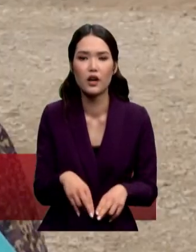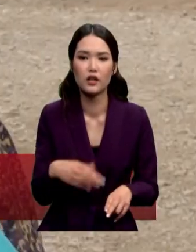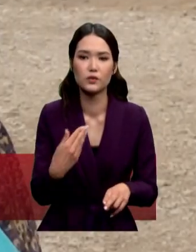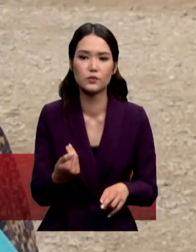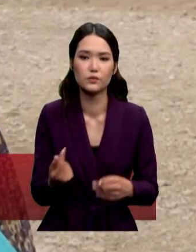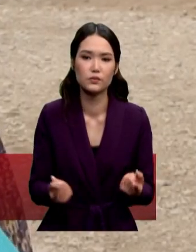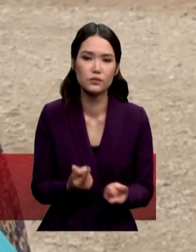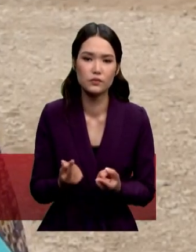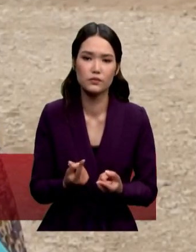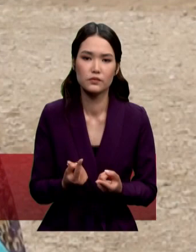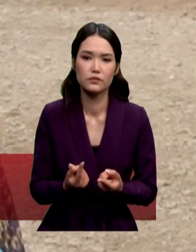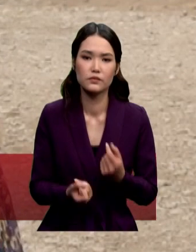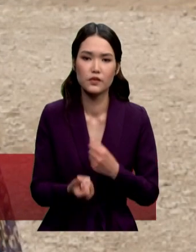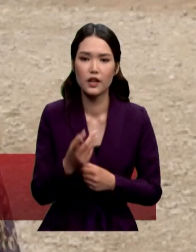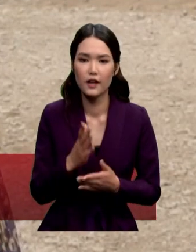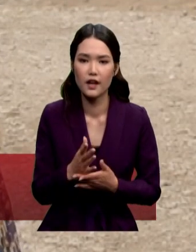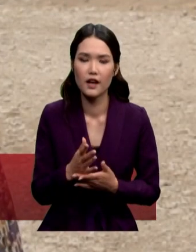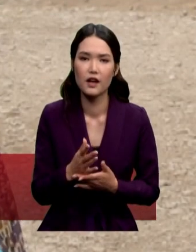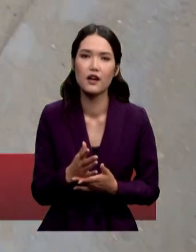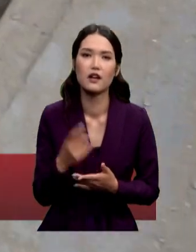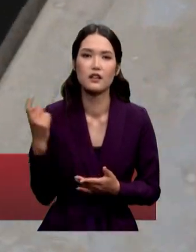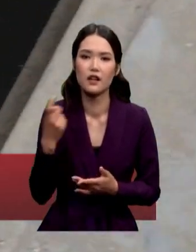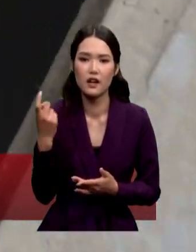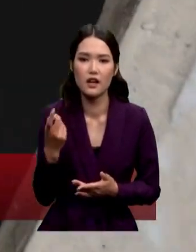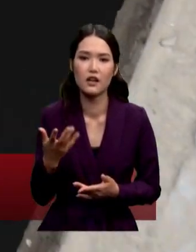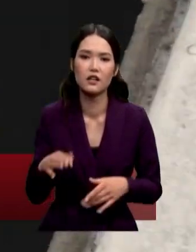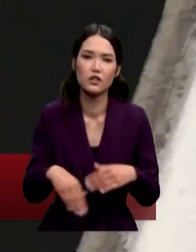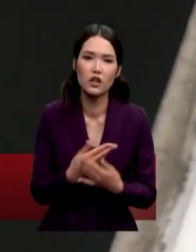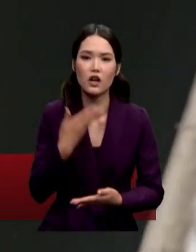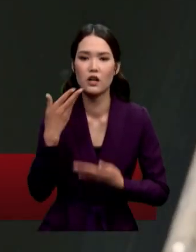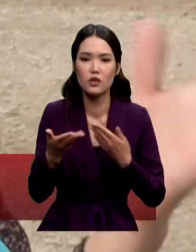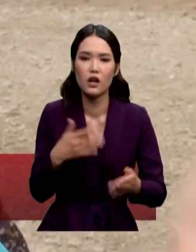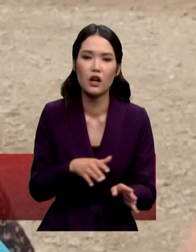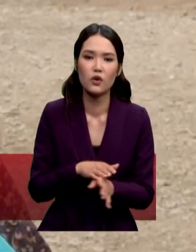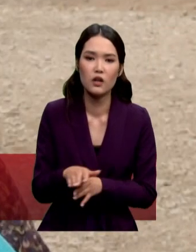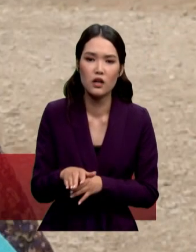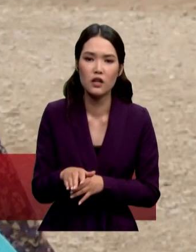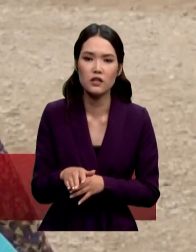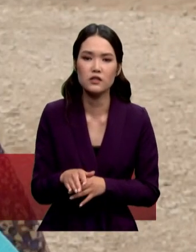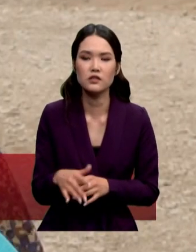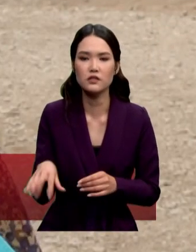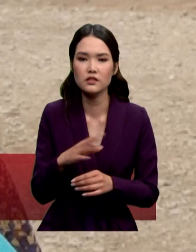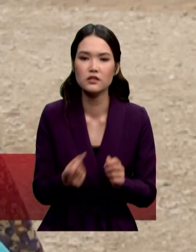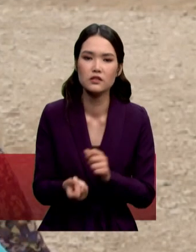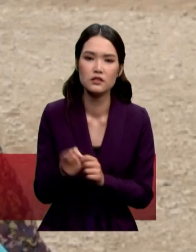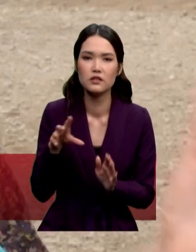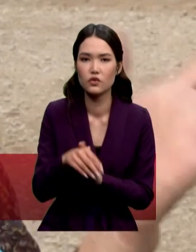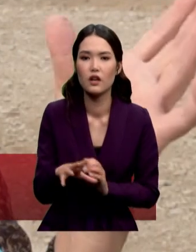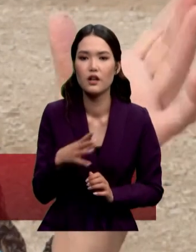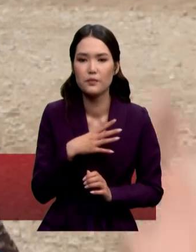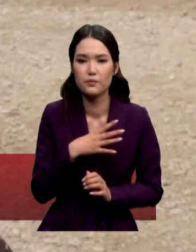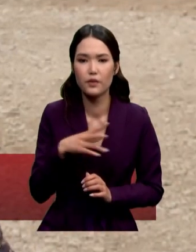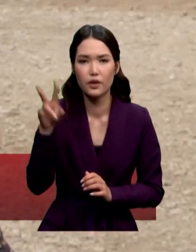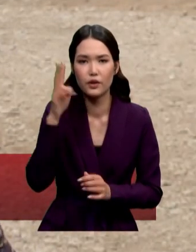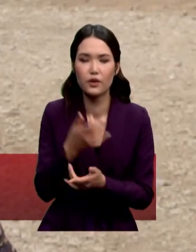қурап қалды осы судың дертінен. Жаман судың дертінен. Водопроводпен су келеді ғой, соның ішінің құдығы да толып кеткен даже.